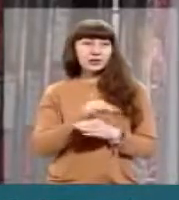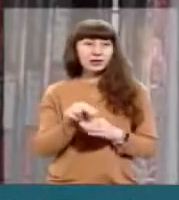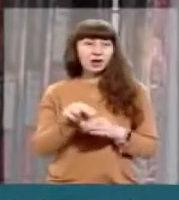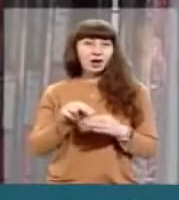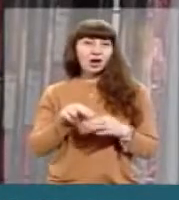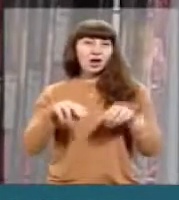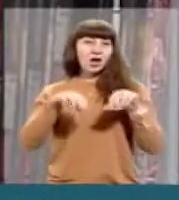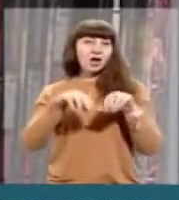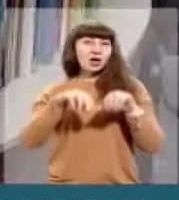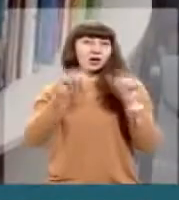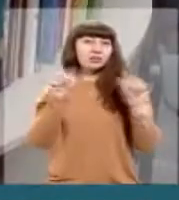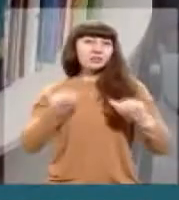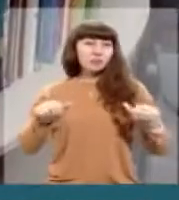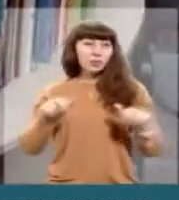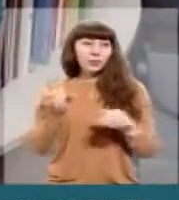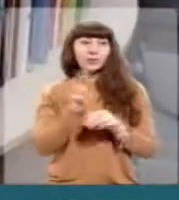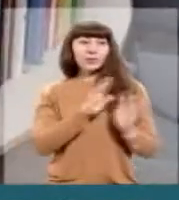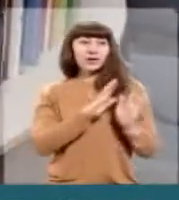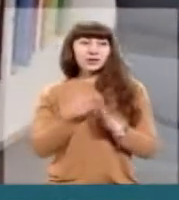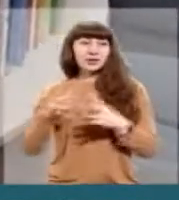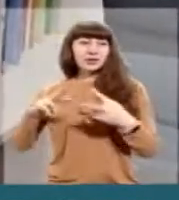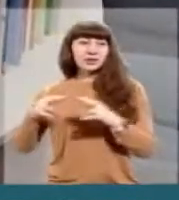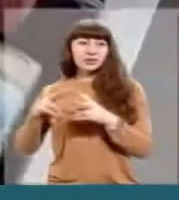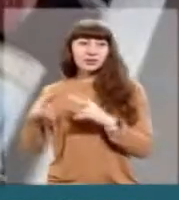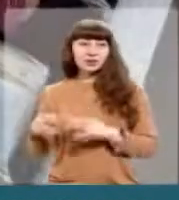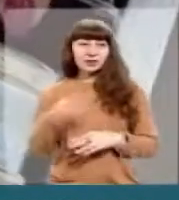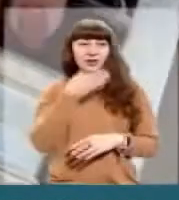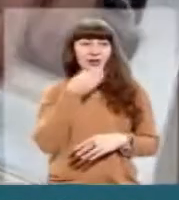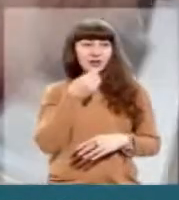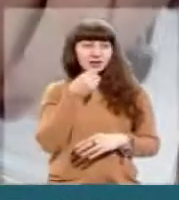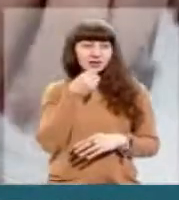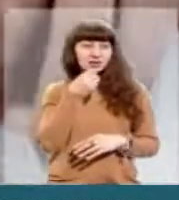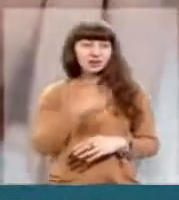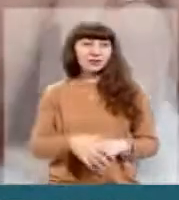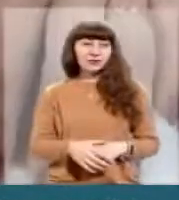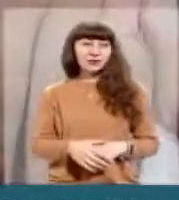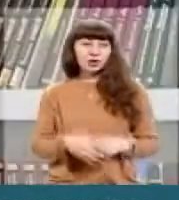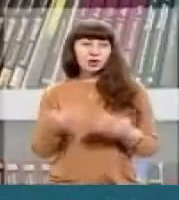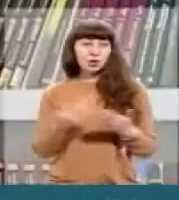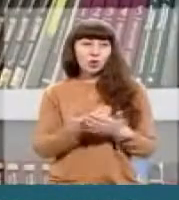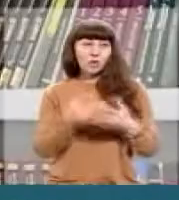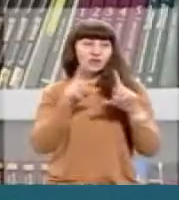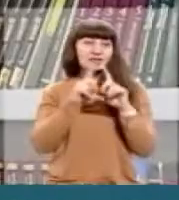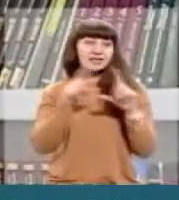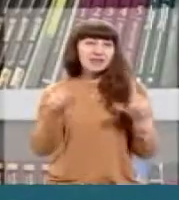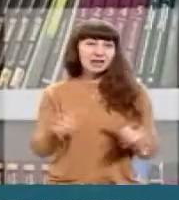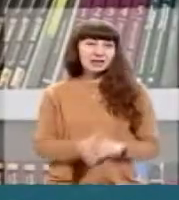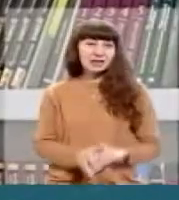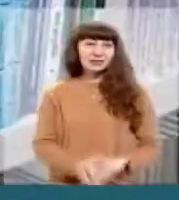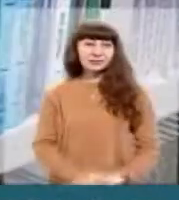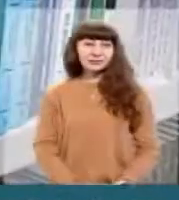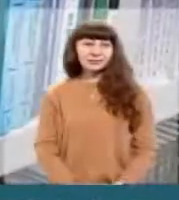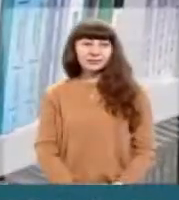өрнектелген жаңартылған ғимарат сол көшеден өткен әр адамға мен мұндалап алыстан көзге түседі. Бұл оқырманның қызығушылығын оятады дейді